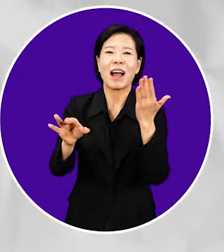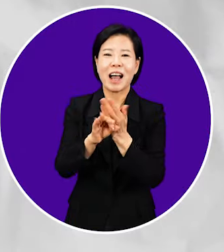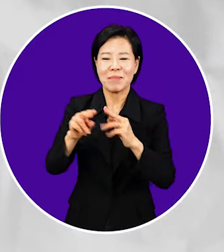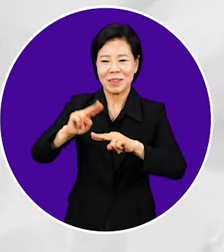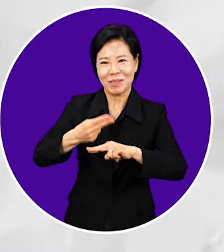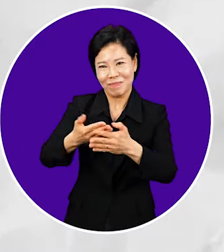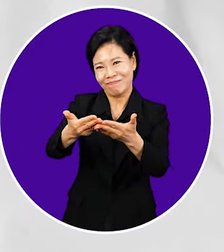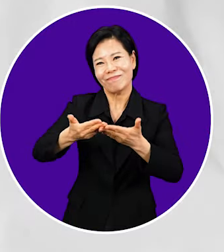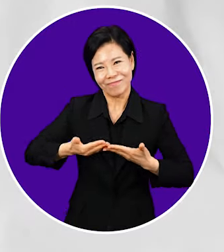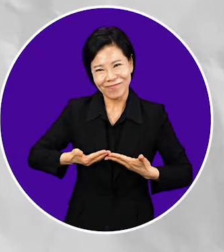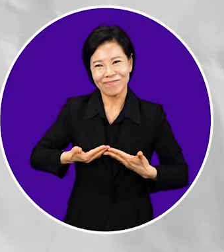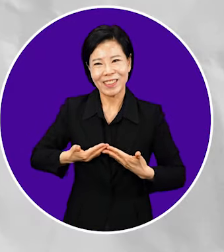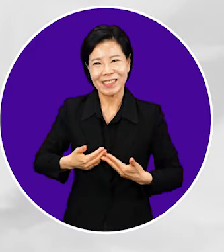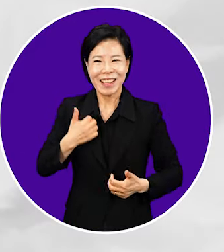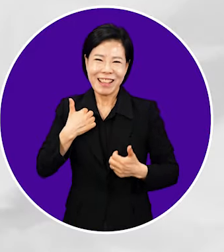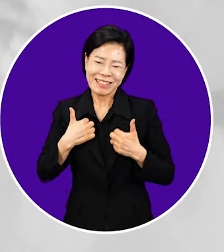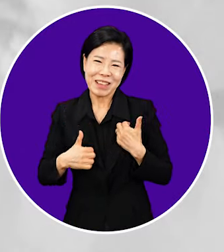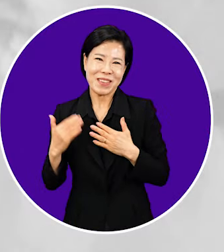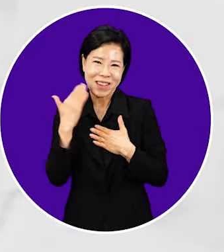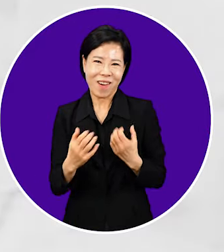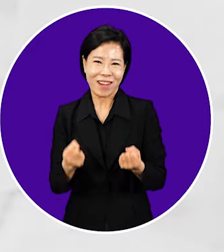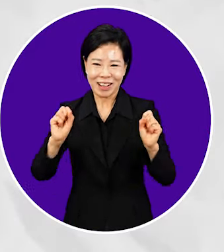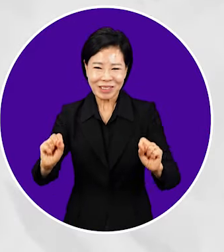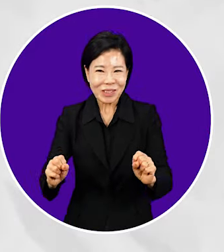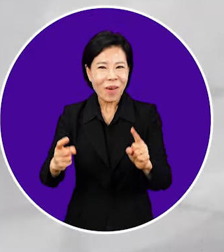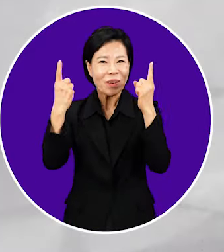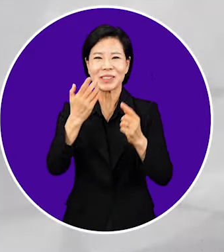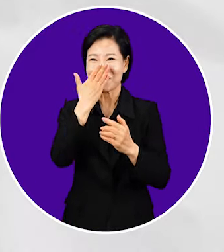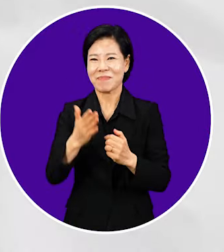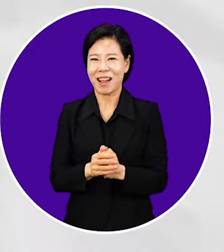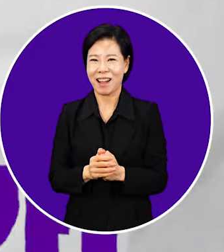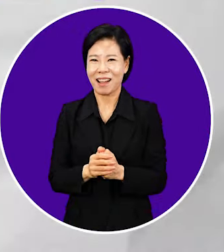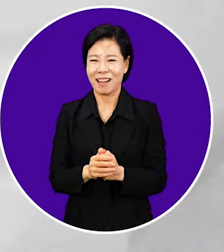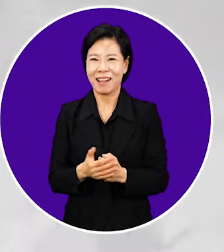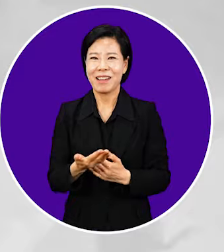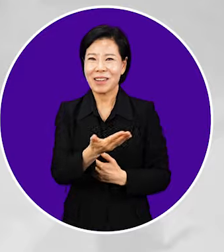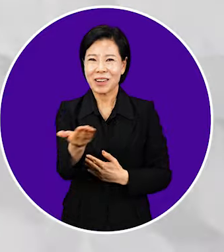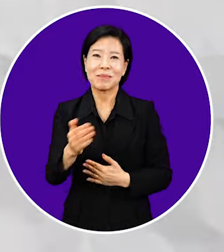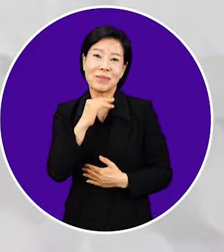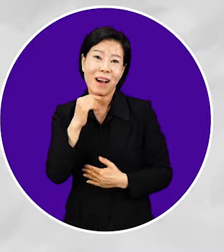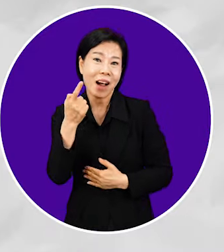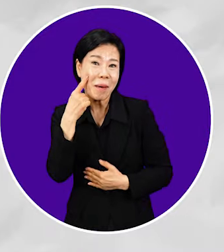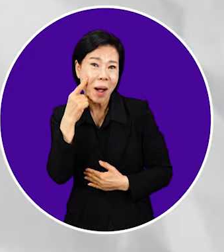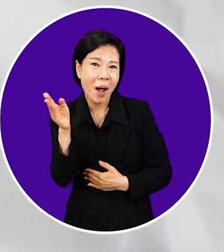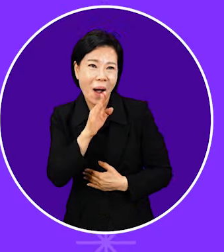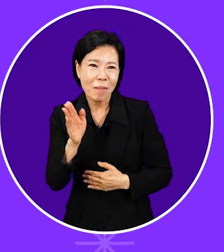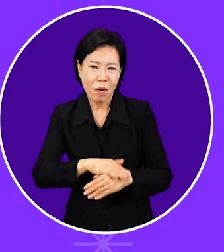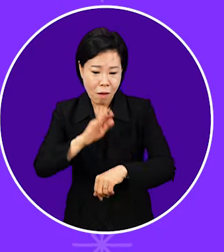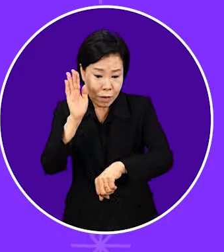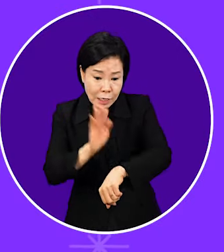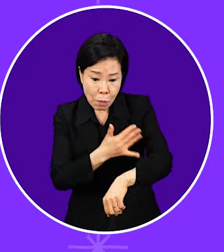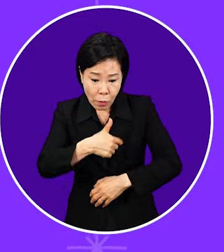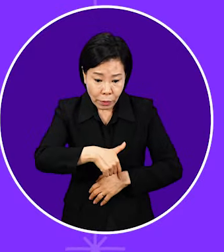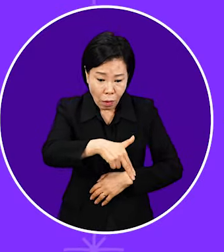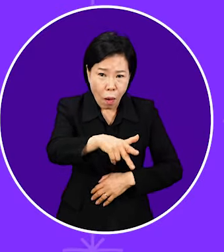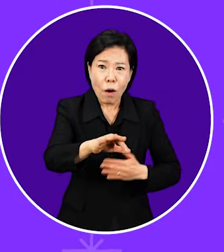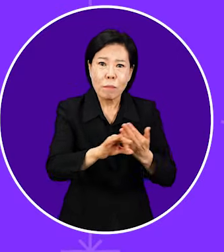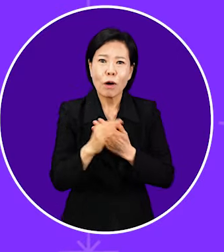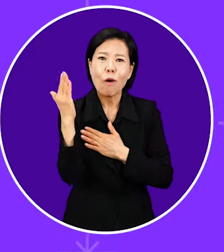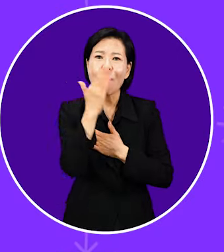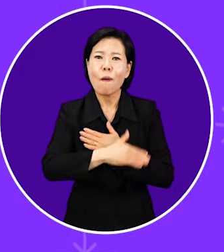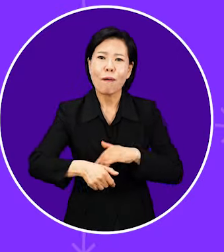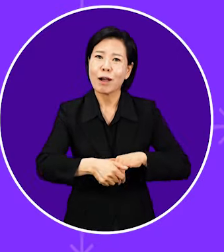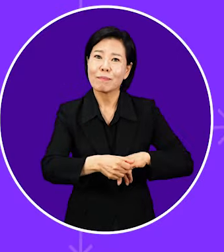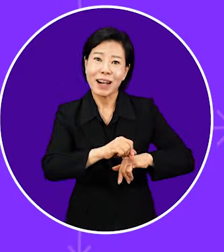참여자들에겐 인센티브도 지원하니 재미와 건강 동시에 챙겨보세요. 여기서 잠깐! 잘못된 자세로